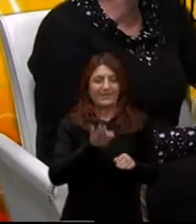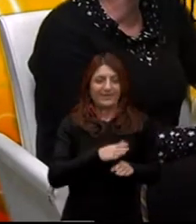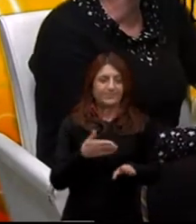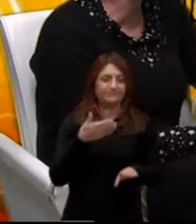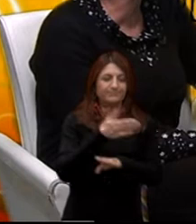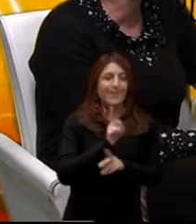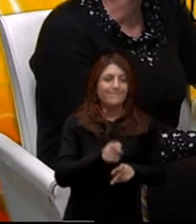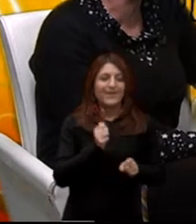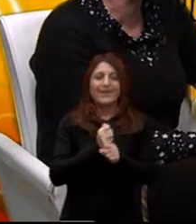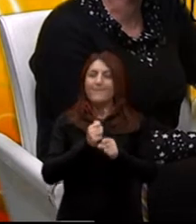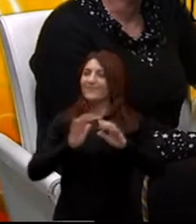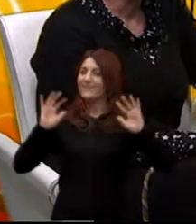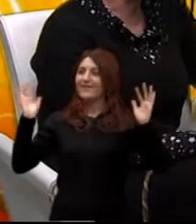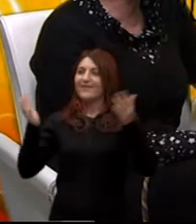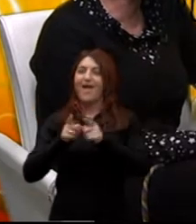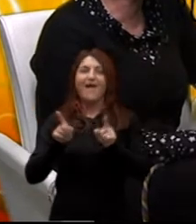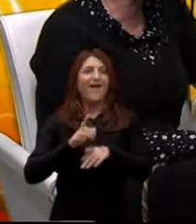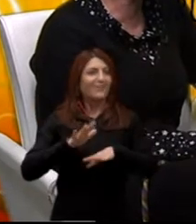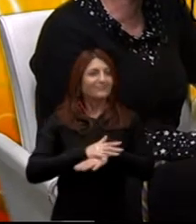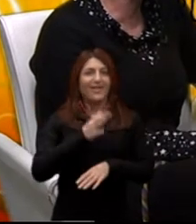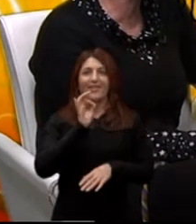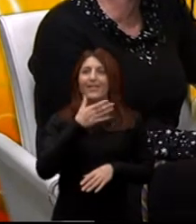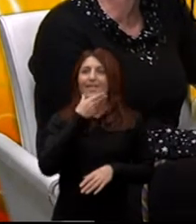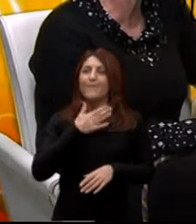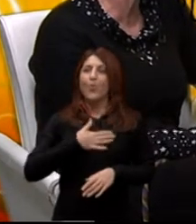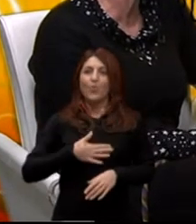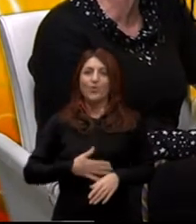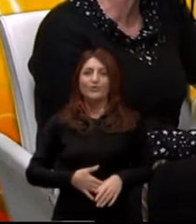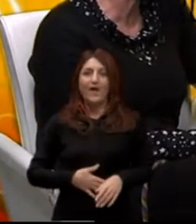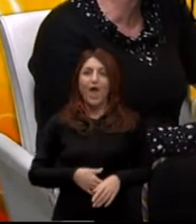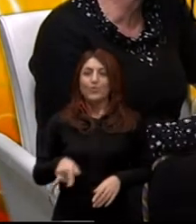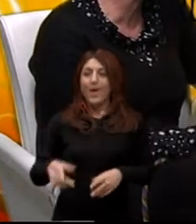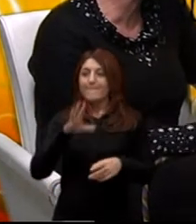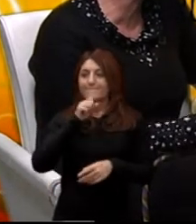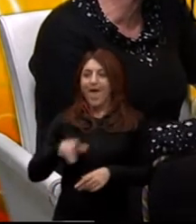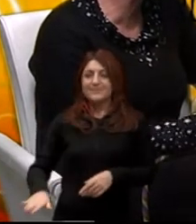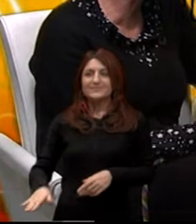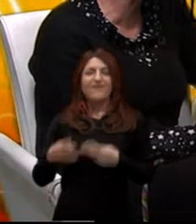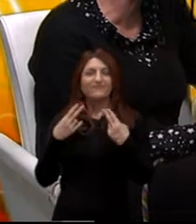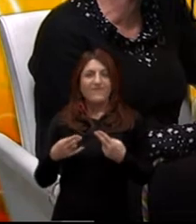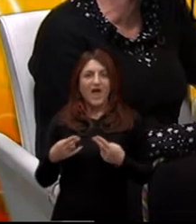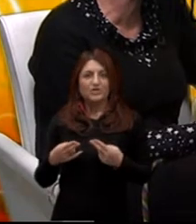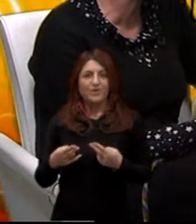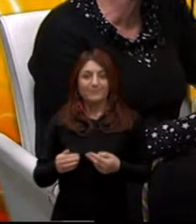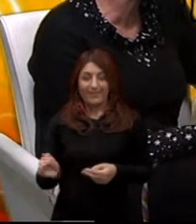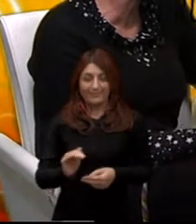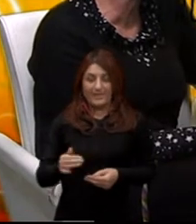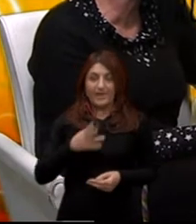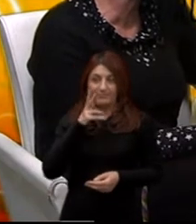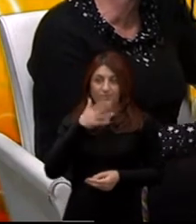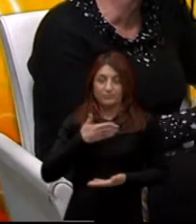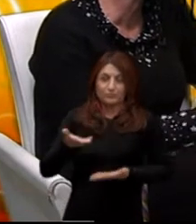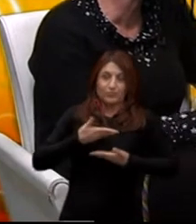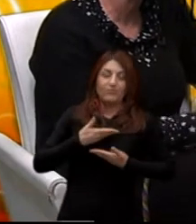djetetu učiniti taj prostor ugodnim. Naravno da tu pas odigra najvažniju ulogu. Dijete se da bi primilo neku terapiju, da bi